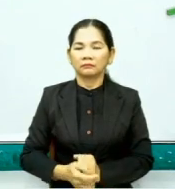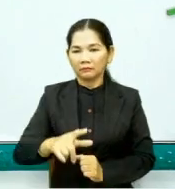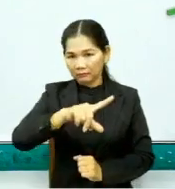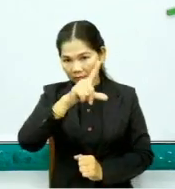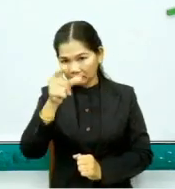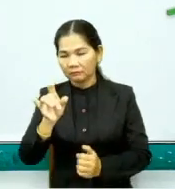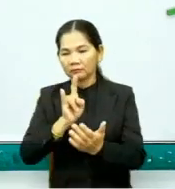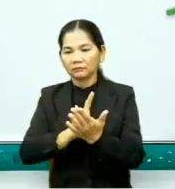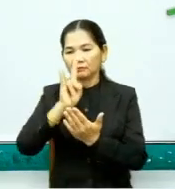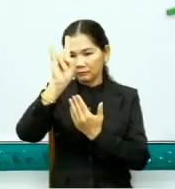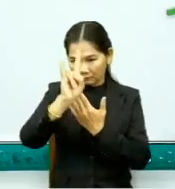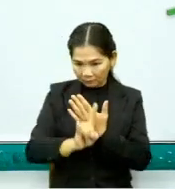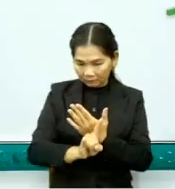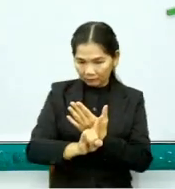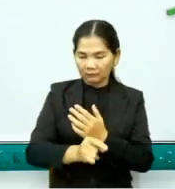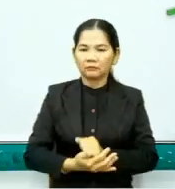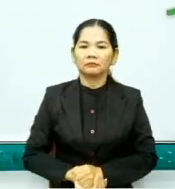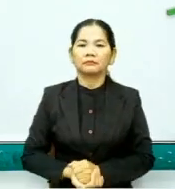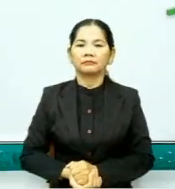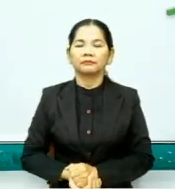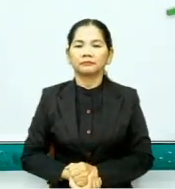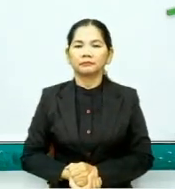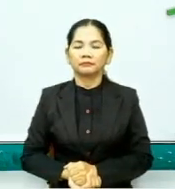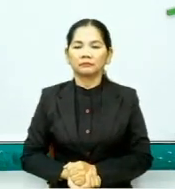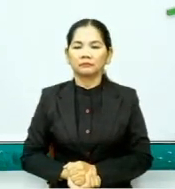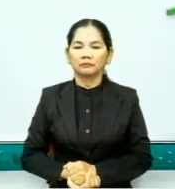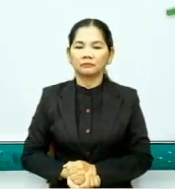แค่เมกระแ